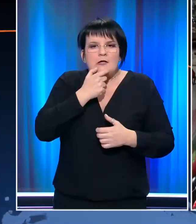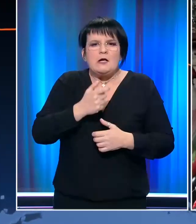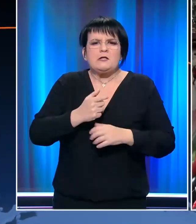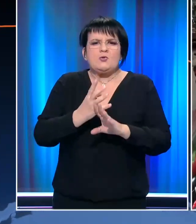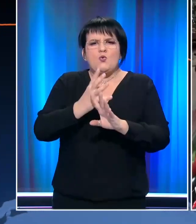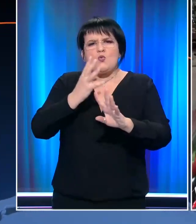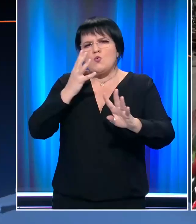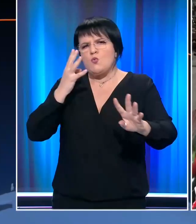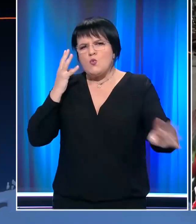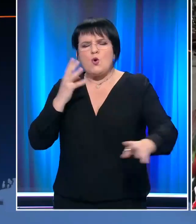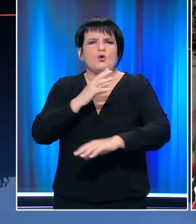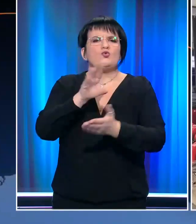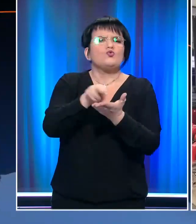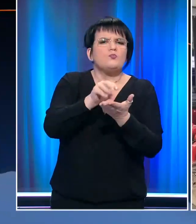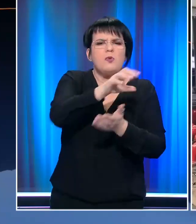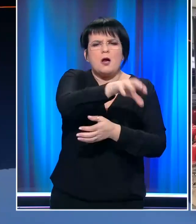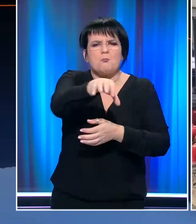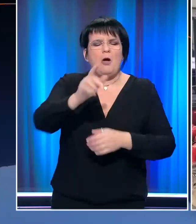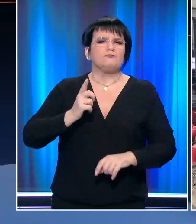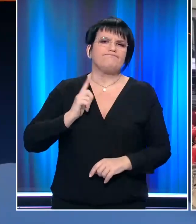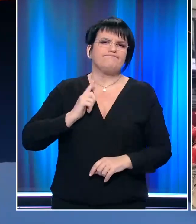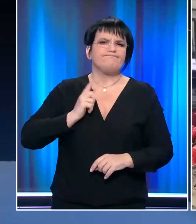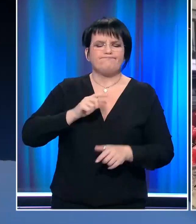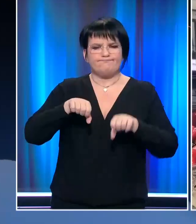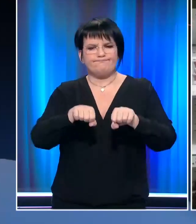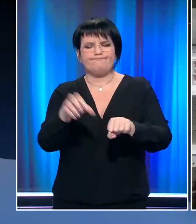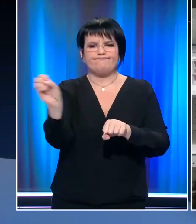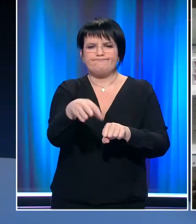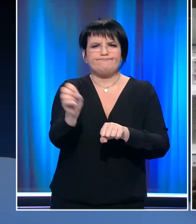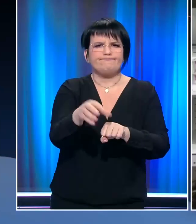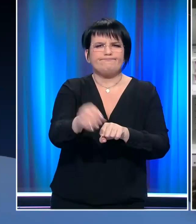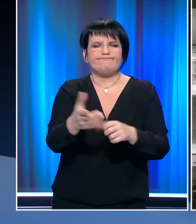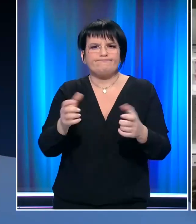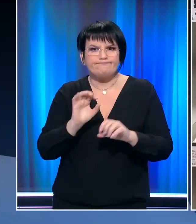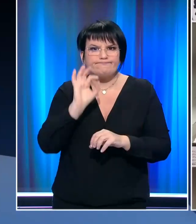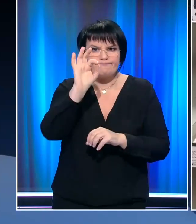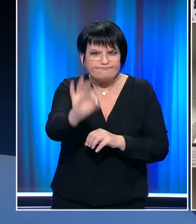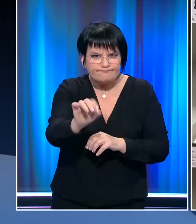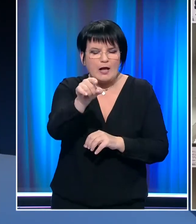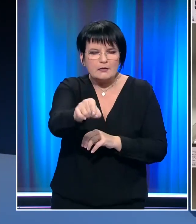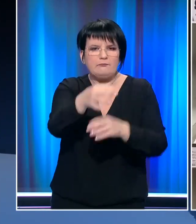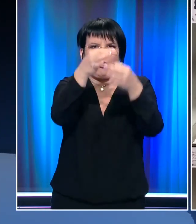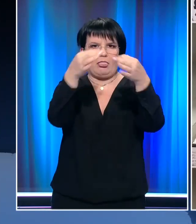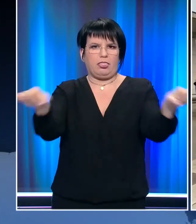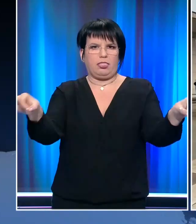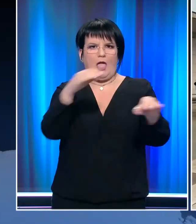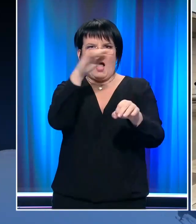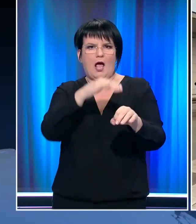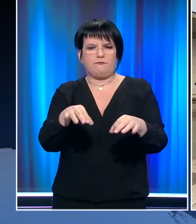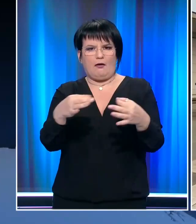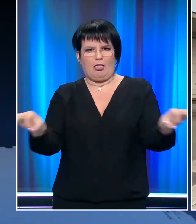σχηματίζουν ατελείωτες ουρές στα σούπερ μάρκετ για ώρες για να προμηθευτούν τα απαραίτητα και όταν φτάνουν μέσα βλέπουν τα ράφια άδεια.